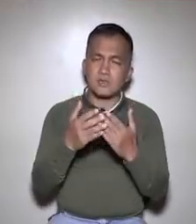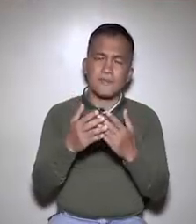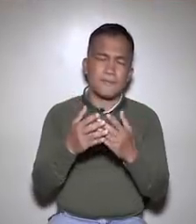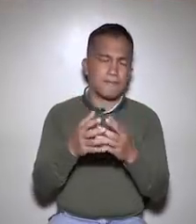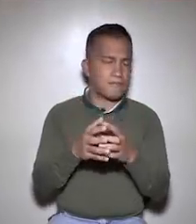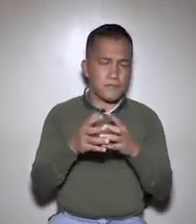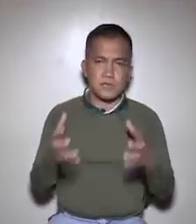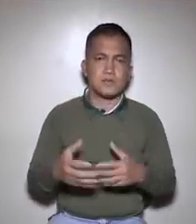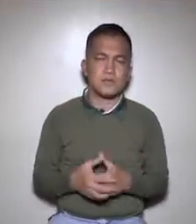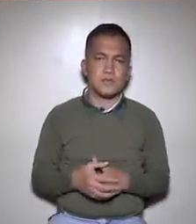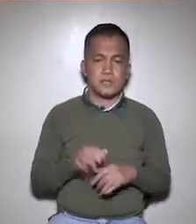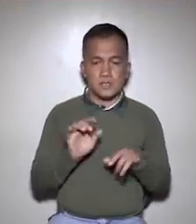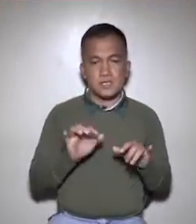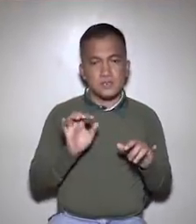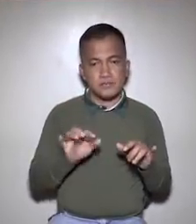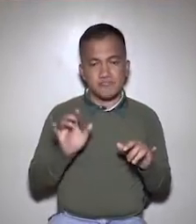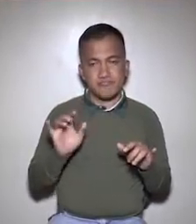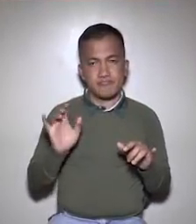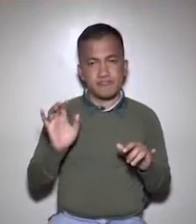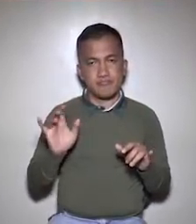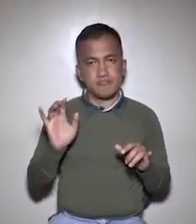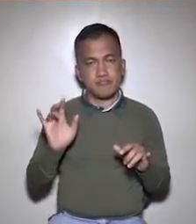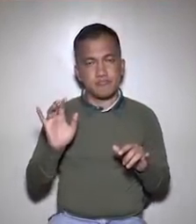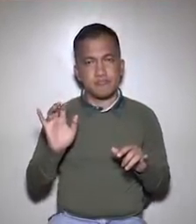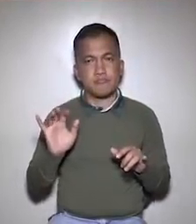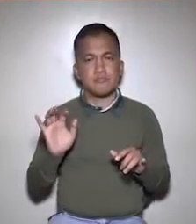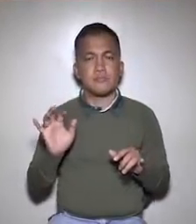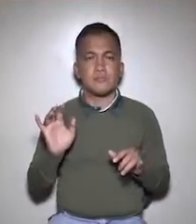Salamat po ng marami.